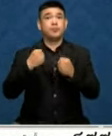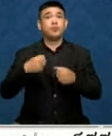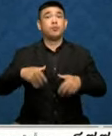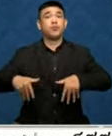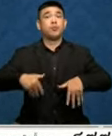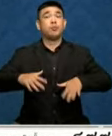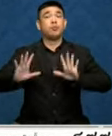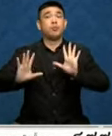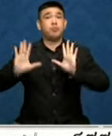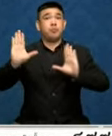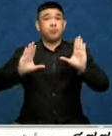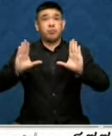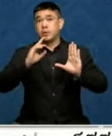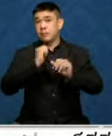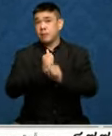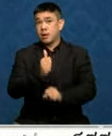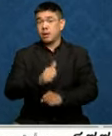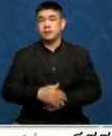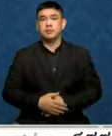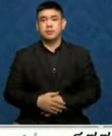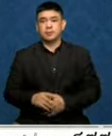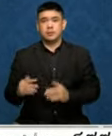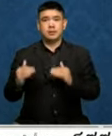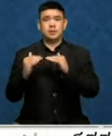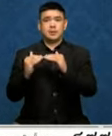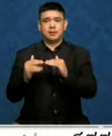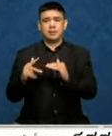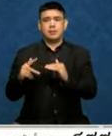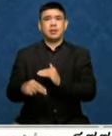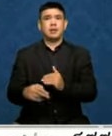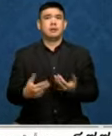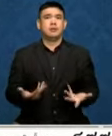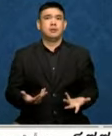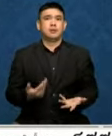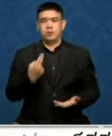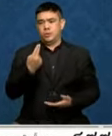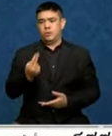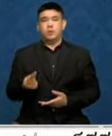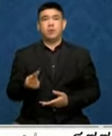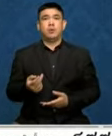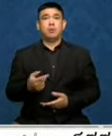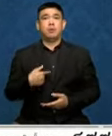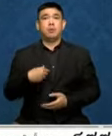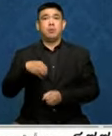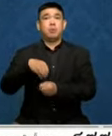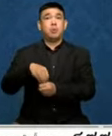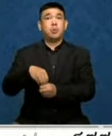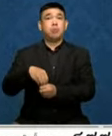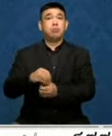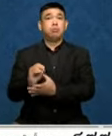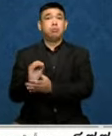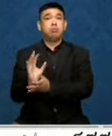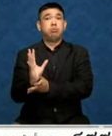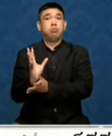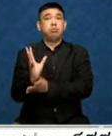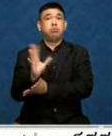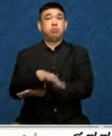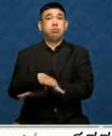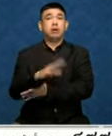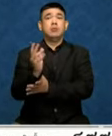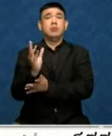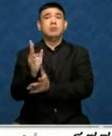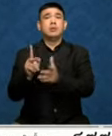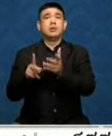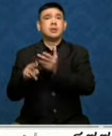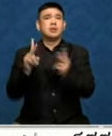ประชาธิปไตยถ้าเราไปตัดสิทธิ์เขไปมันก็เหมือนเราปลูกต้นไม้ปลูกแล้วก็ตัดปลูกแล้วก็